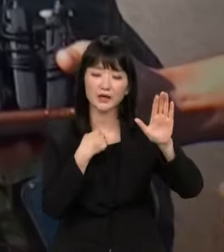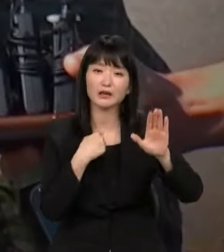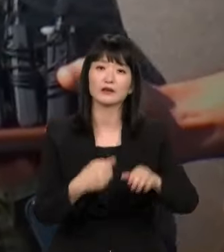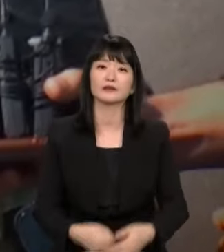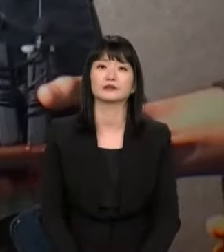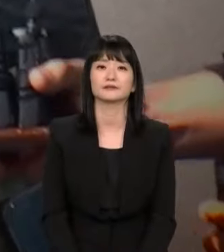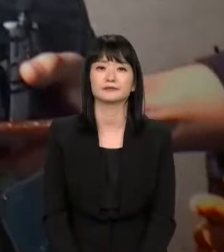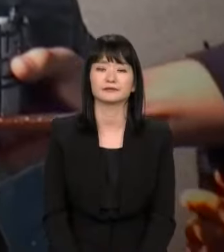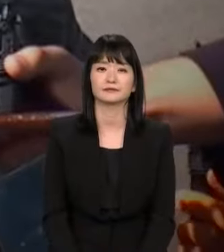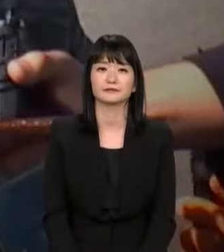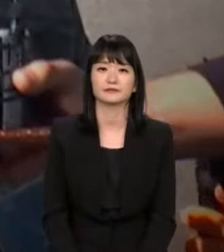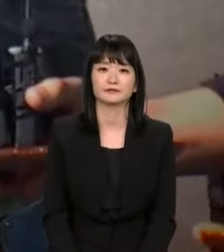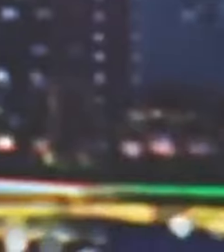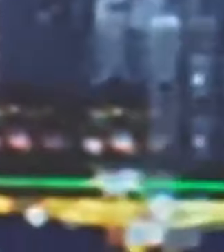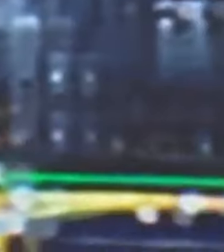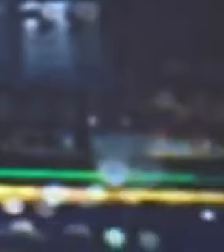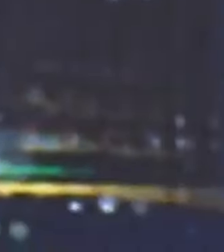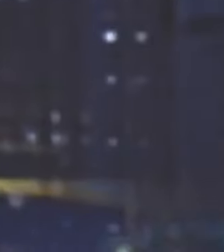JTBC 유선입니다.